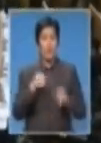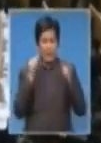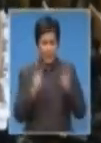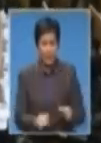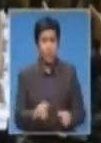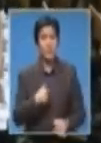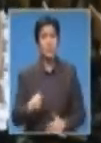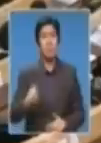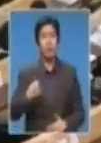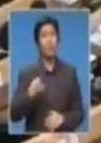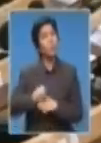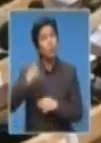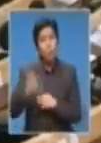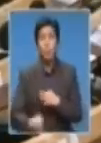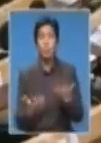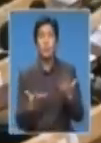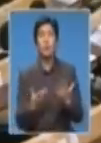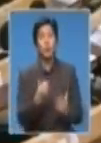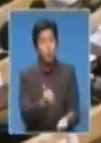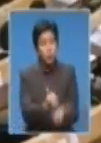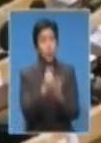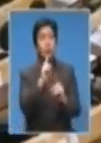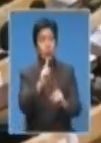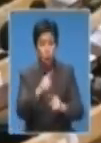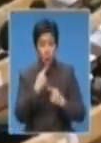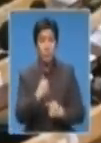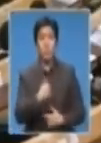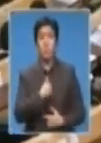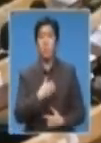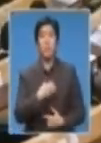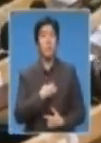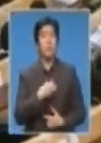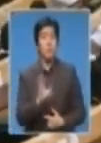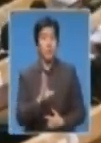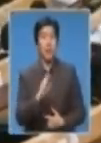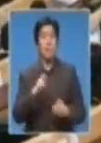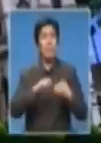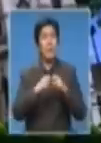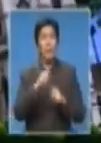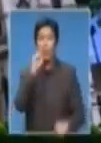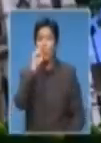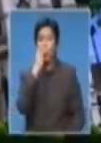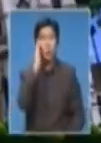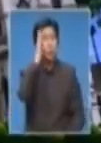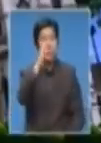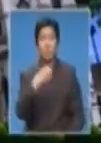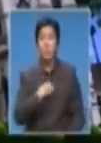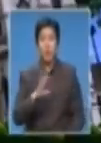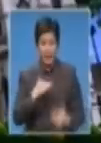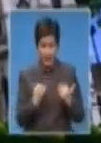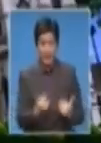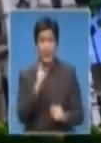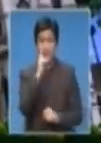จแล้วมันจะจบไปแล้วครับนะตอบผมหน่อยแล้วกันนะผมไม่อยากให้เกิดปัญหากลับมาอีกในอนาคตนะครับวันนี้เป็นวันครบรอบ